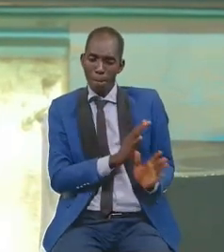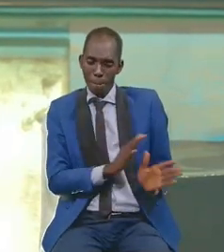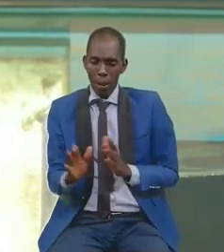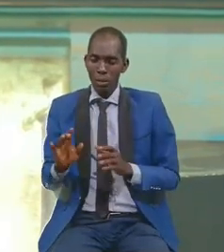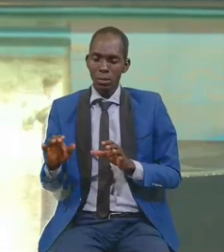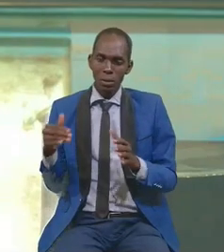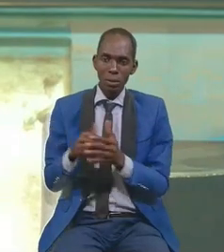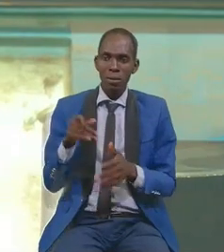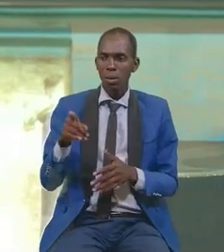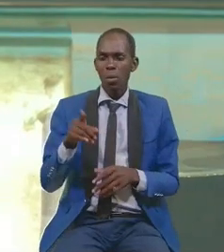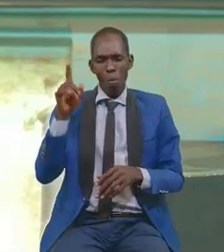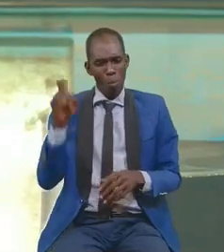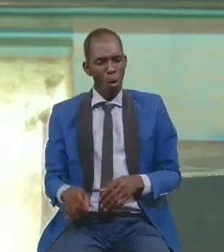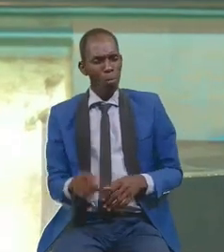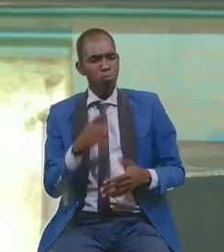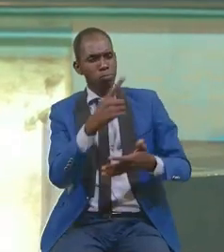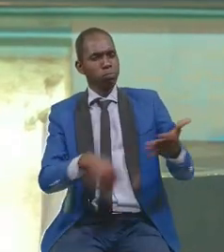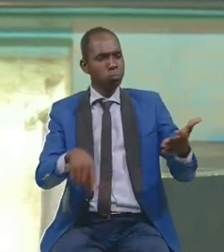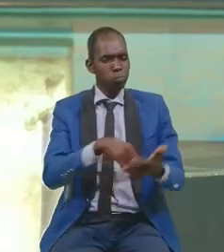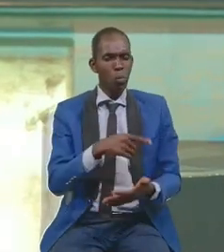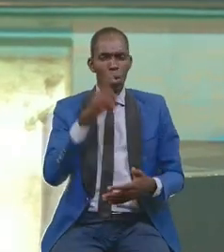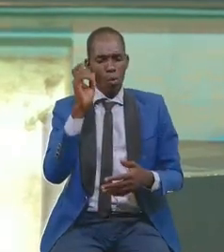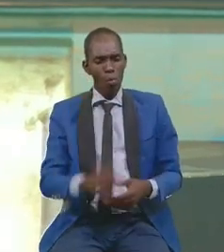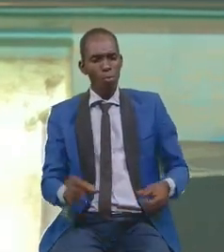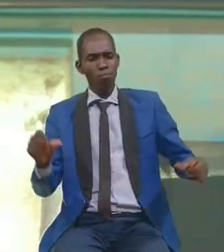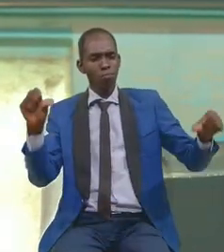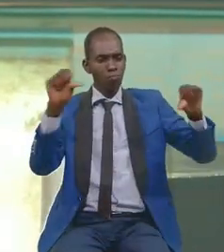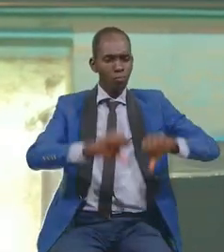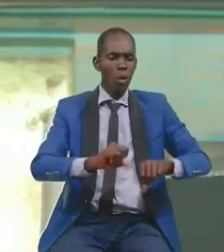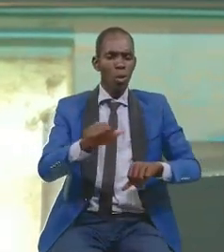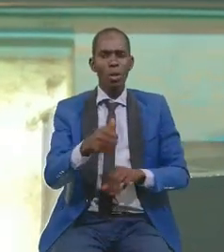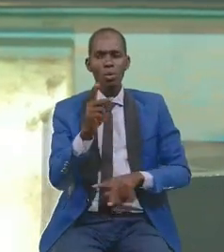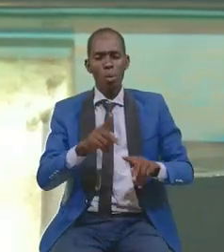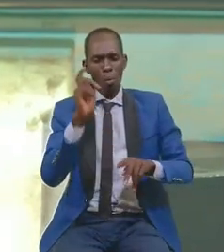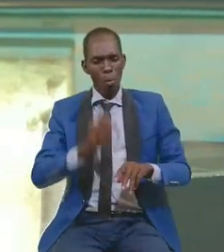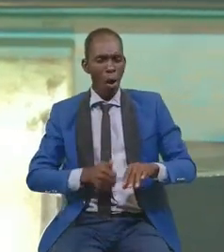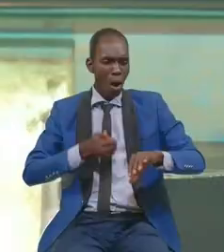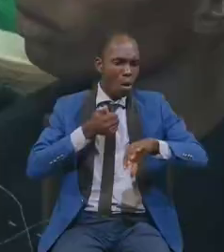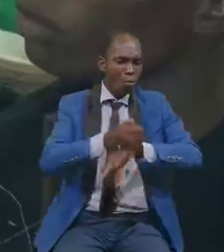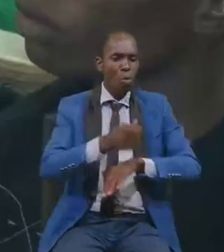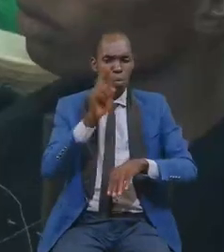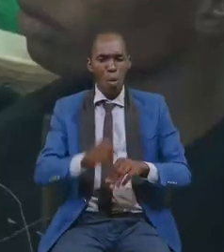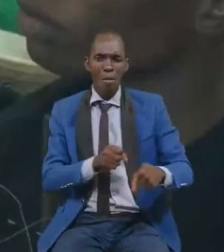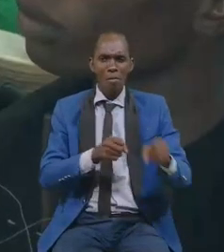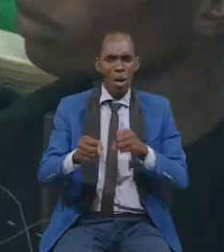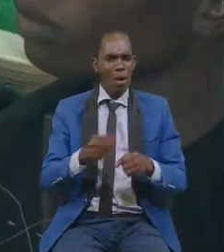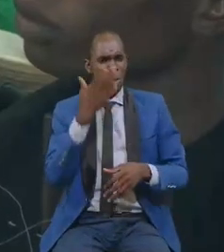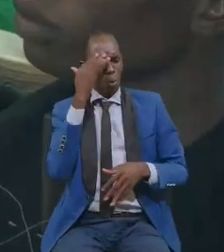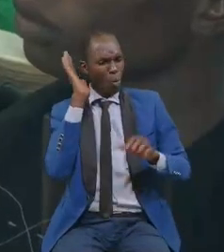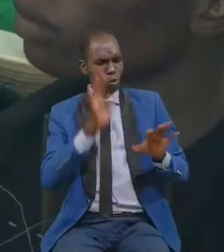inadvertance, mais ils vont critiquer, ils vont dépecer l'autre personne, qu'ils doivent savoir cela.